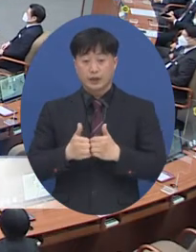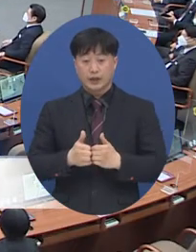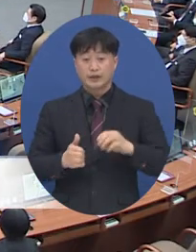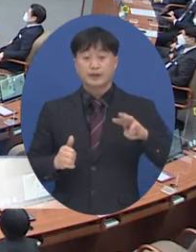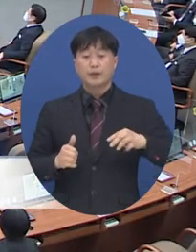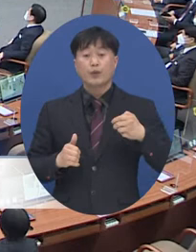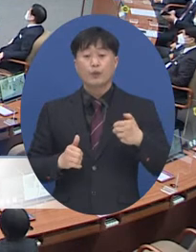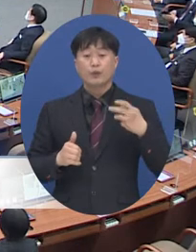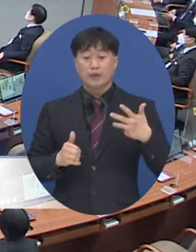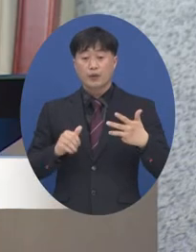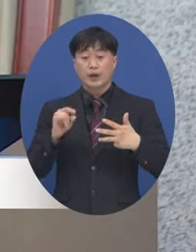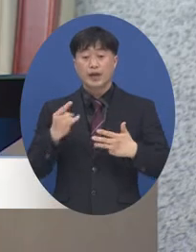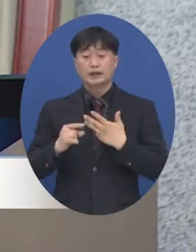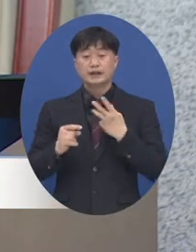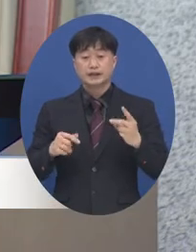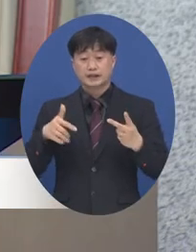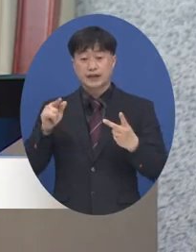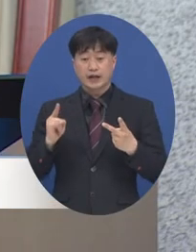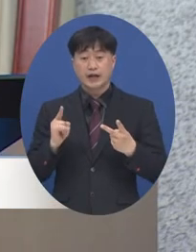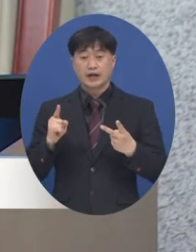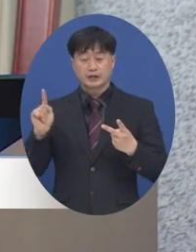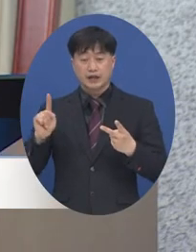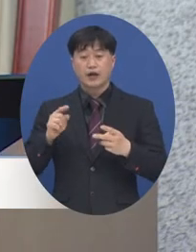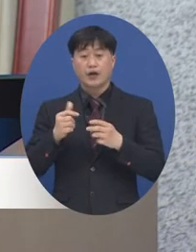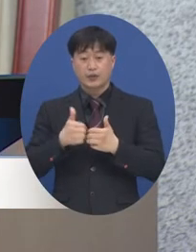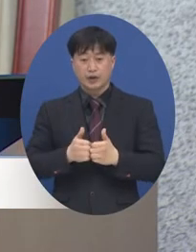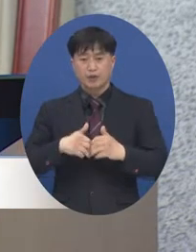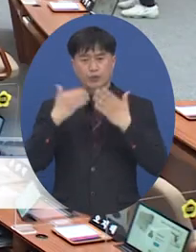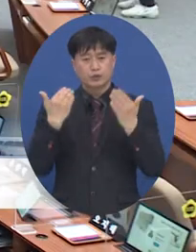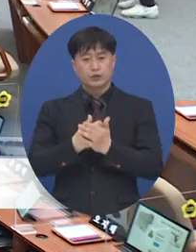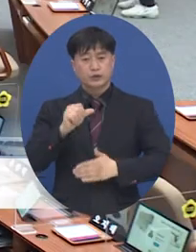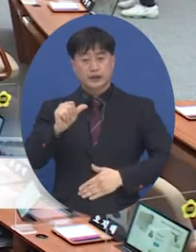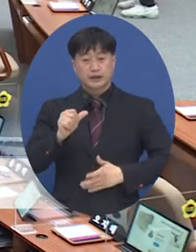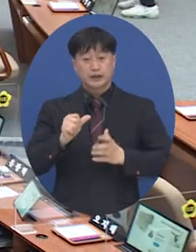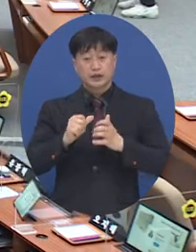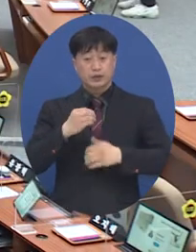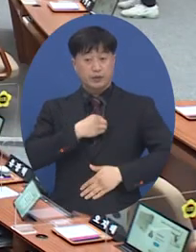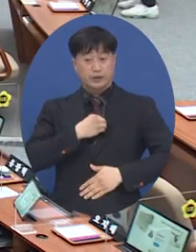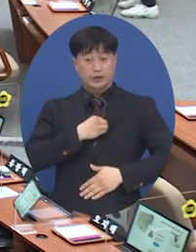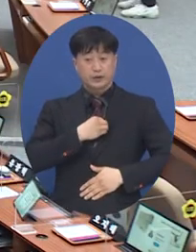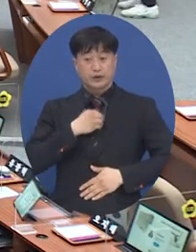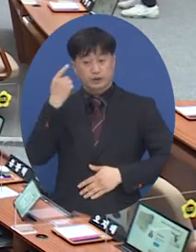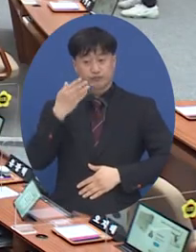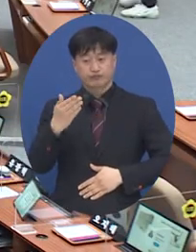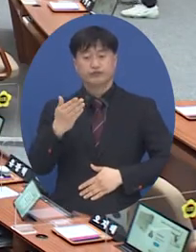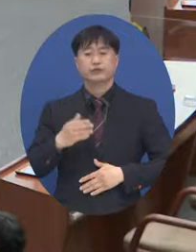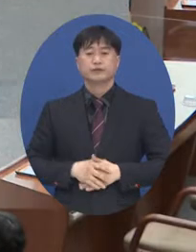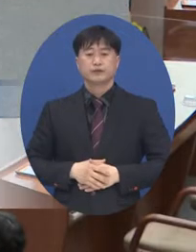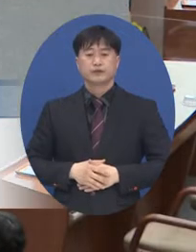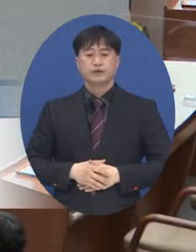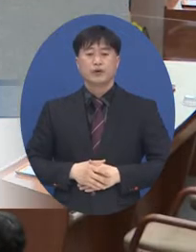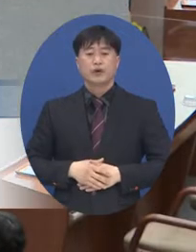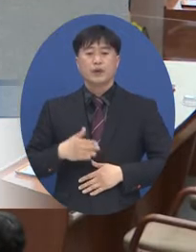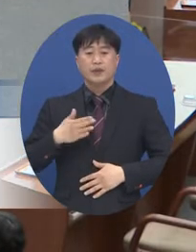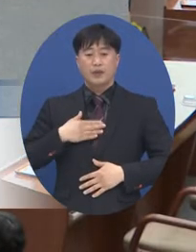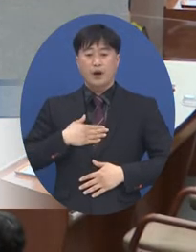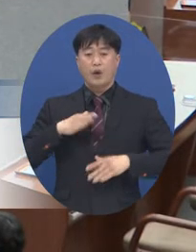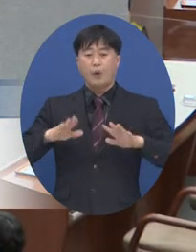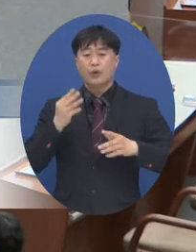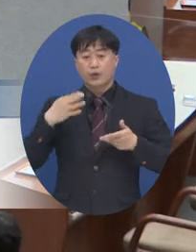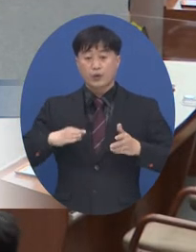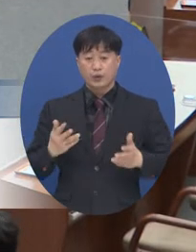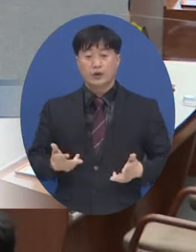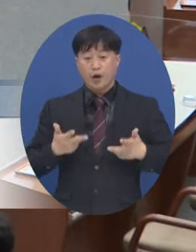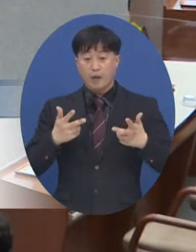경기도 의회 제358회 2차 본회의 날, 총 5명의 의원들이 질의에 나섰습니다. 본회의는